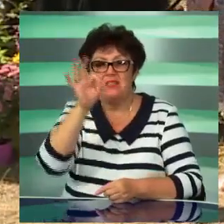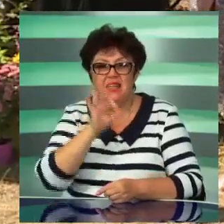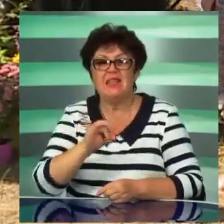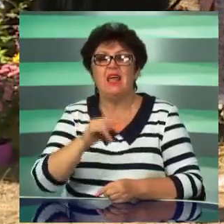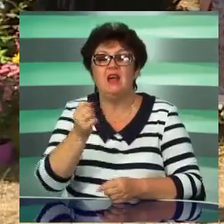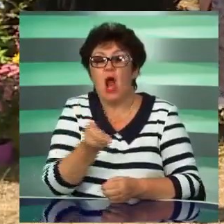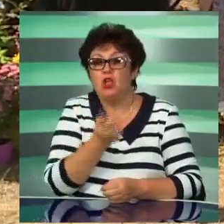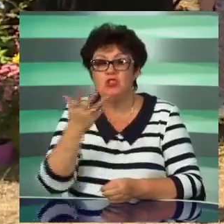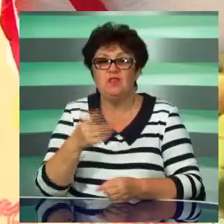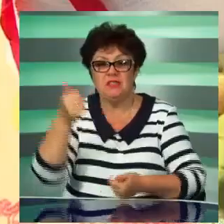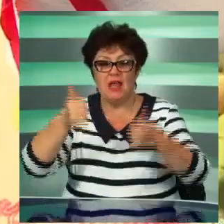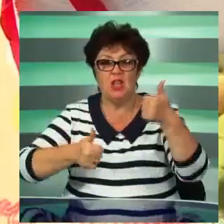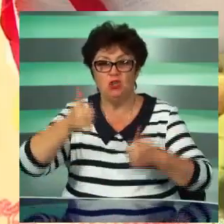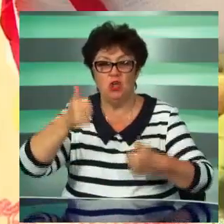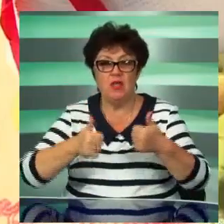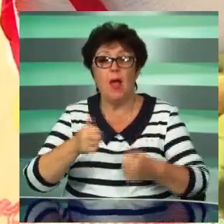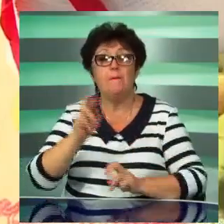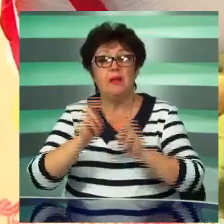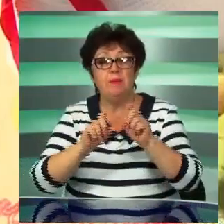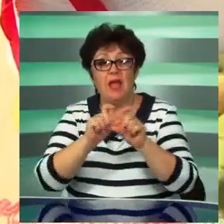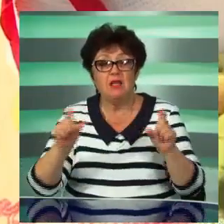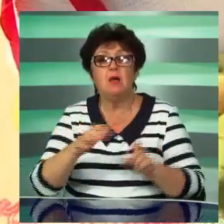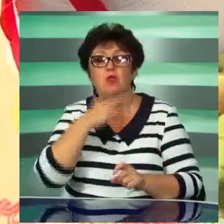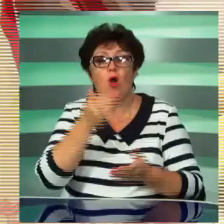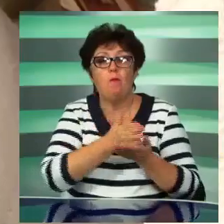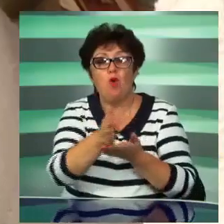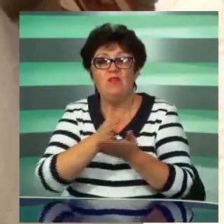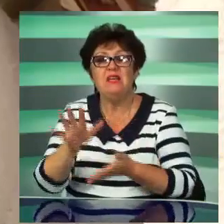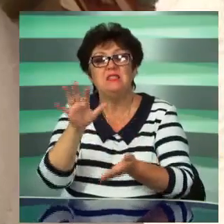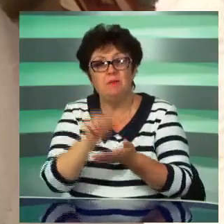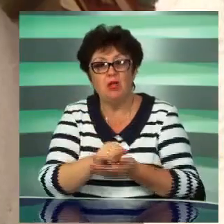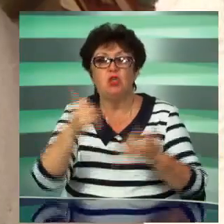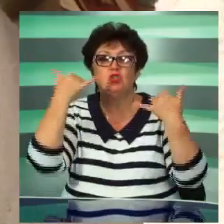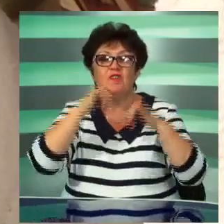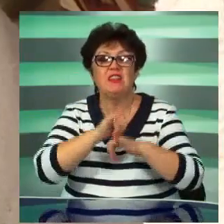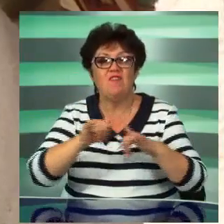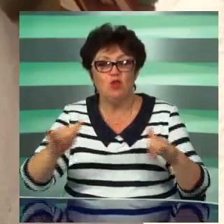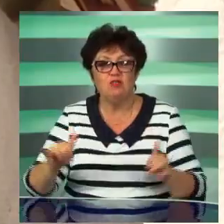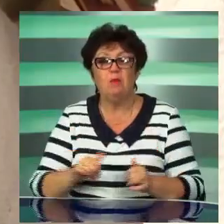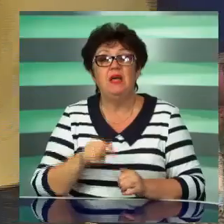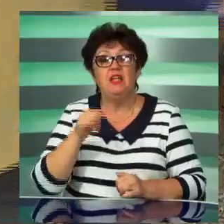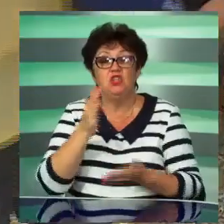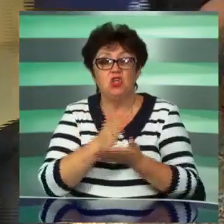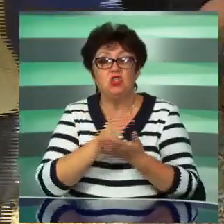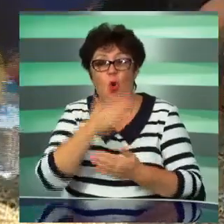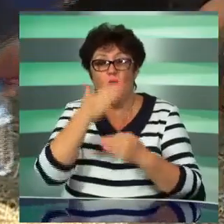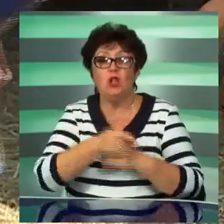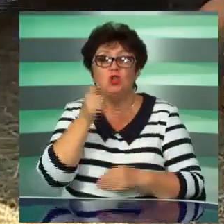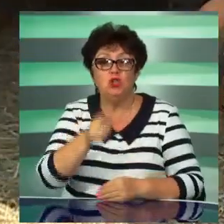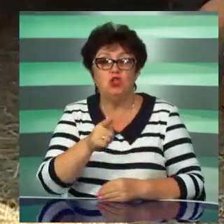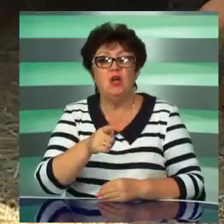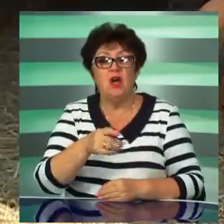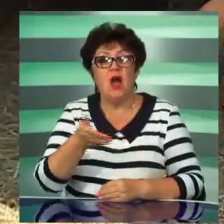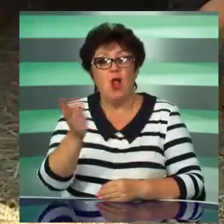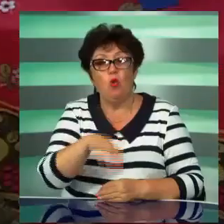и количественных соотношениях. Предприятие многопрофильное, занимается и животноводством. Держит около 1000 голов